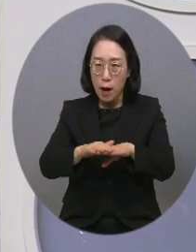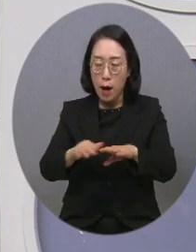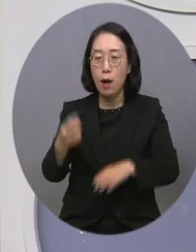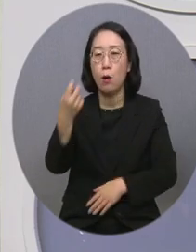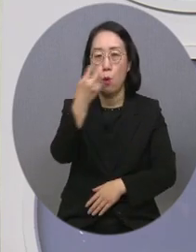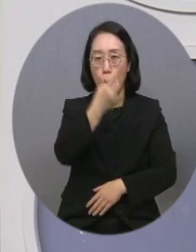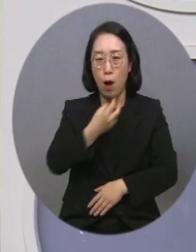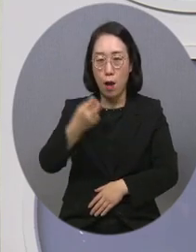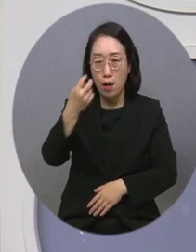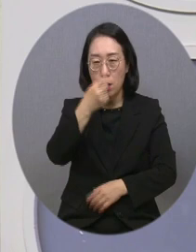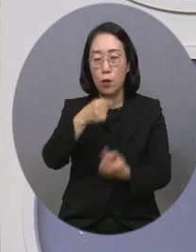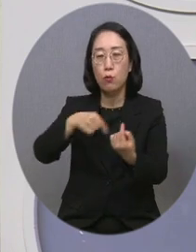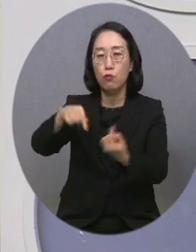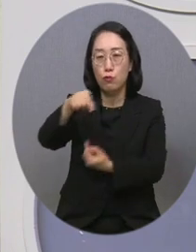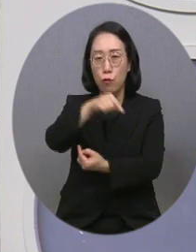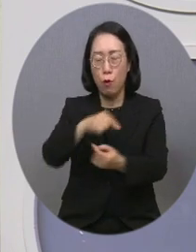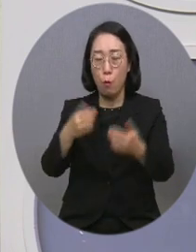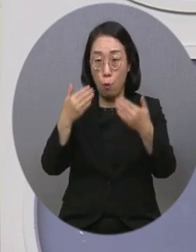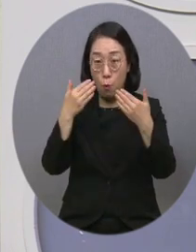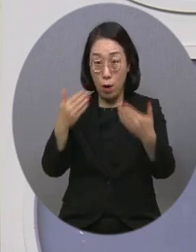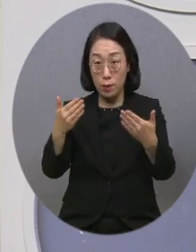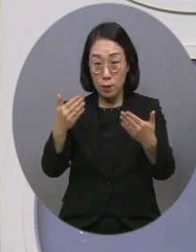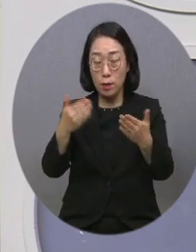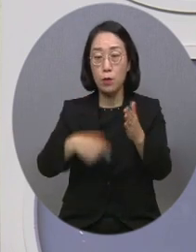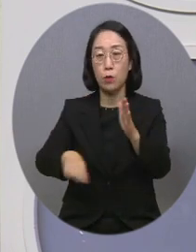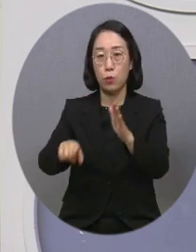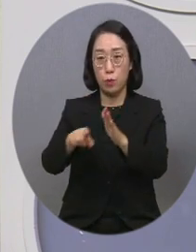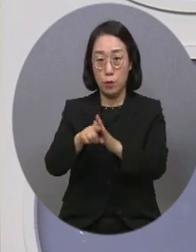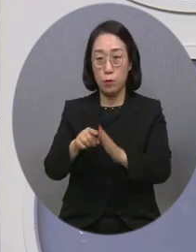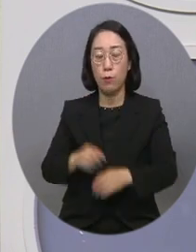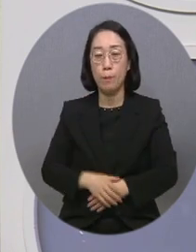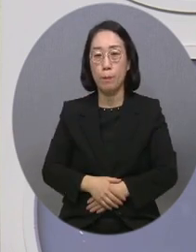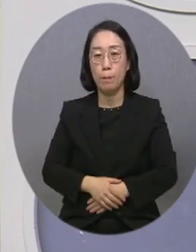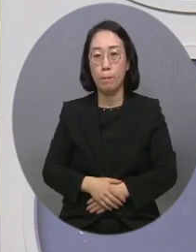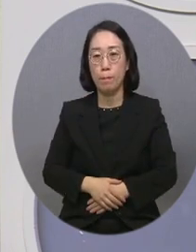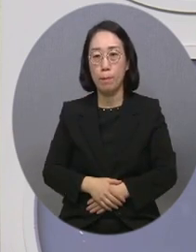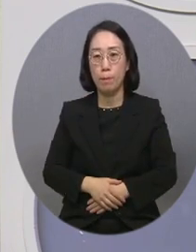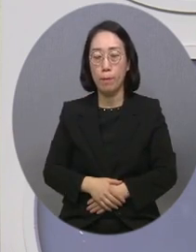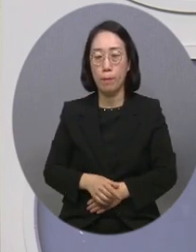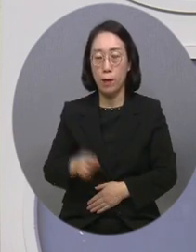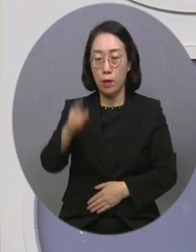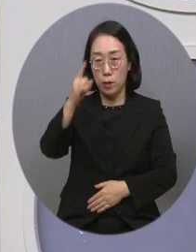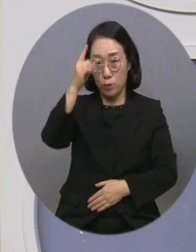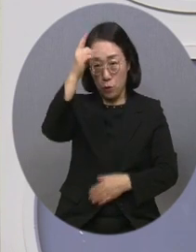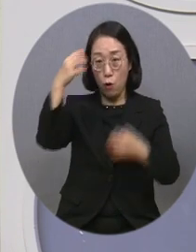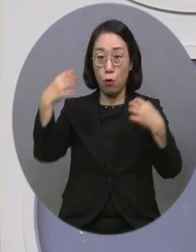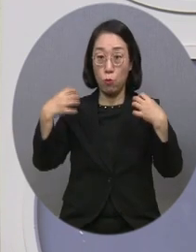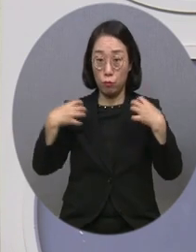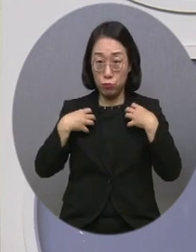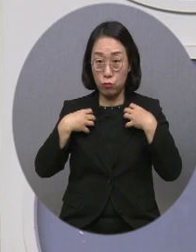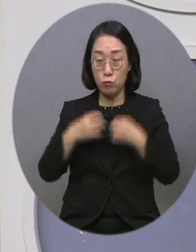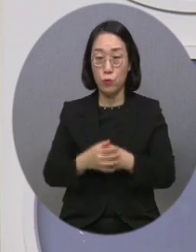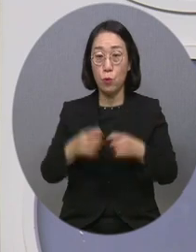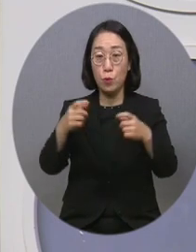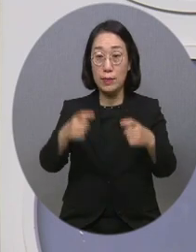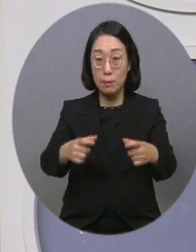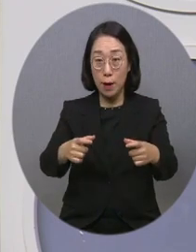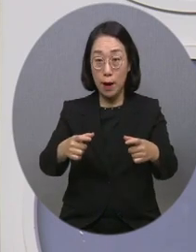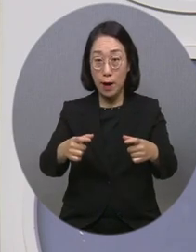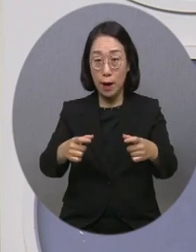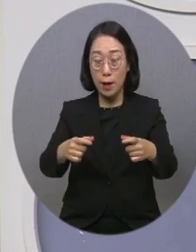관리의 어떤 투명성을 가지고 보았을 때는 국가나 지방자치단체에서 하는